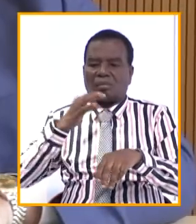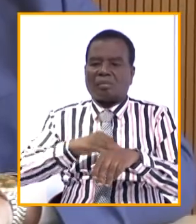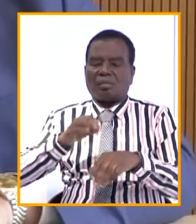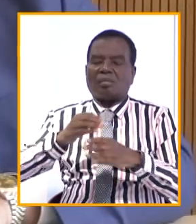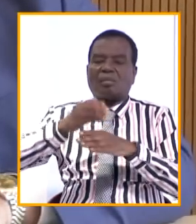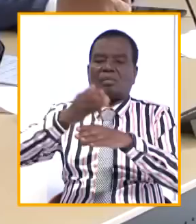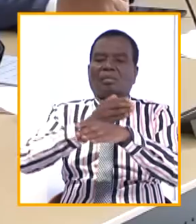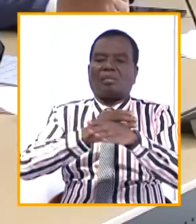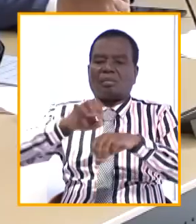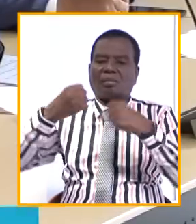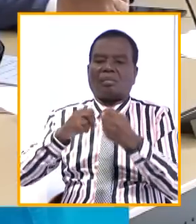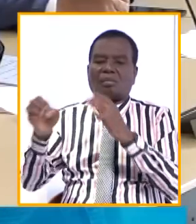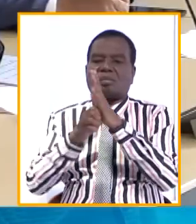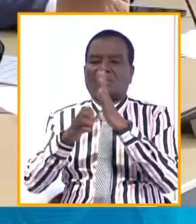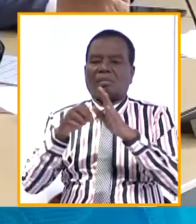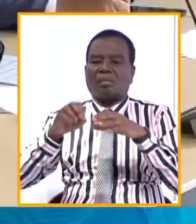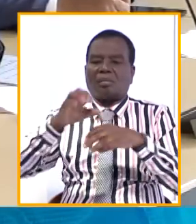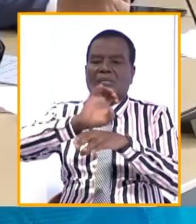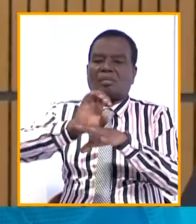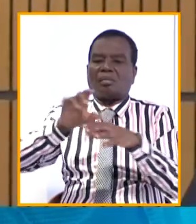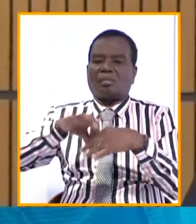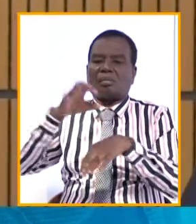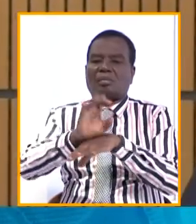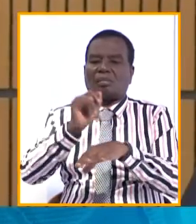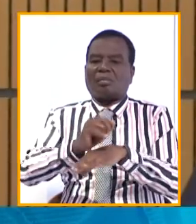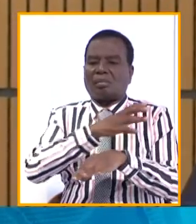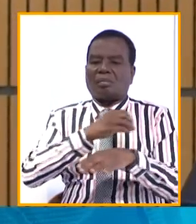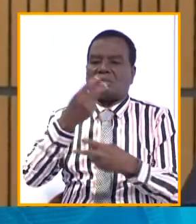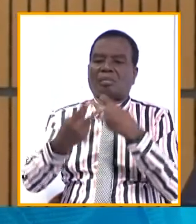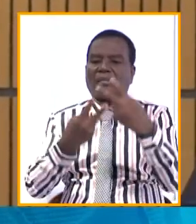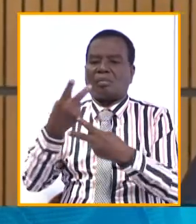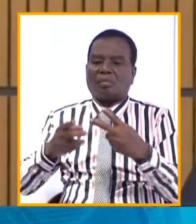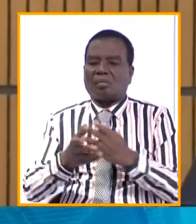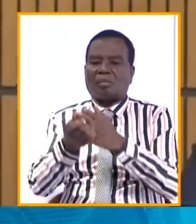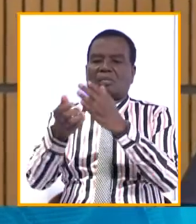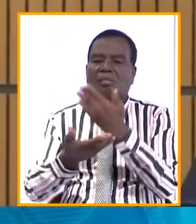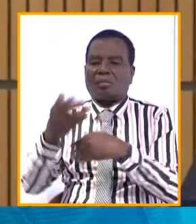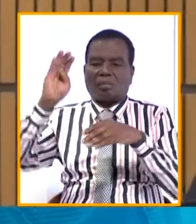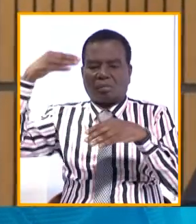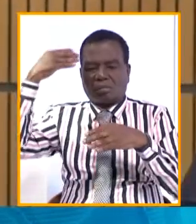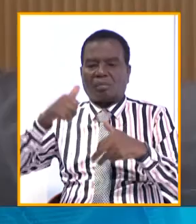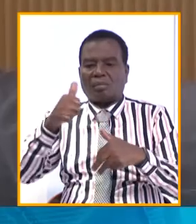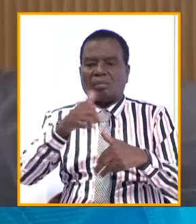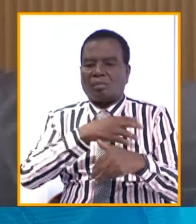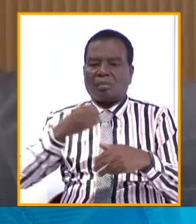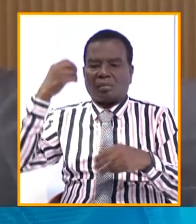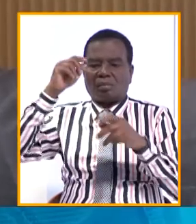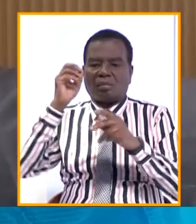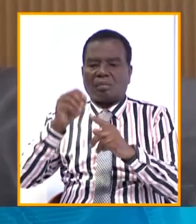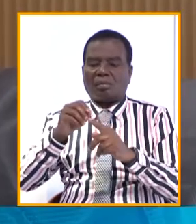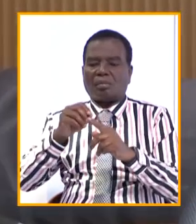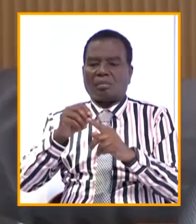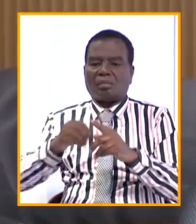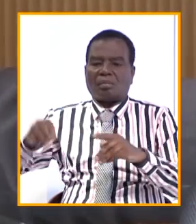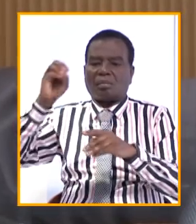au développement socio-économique et culturel de Côte d'Ivoire. Et cette visite, conduite par le ministre lui-même, a eu pour but de